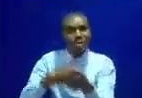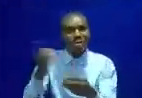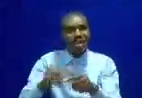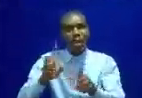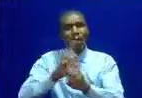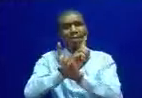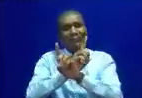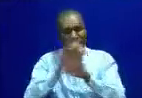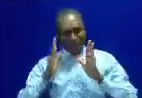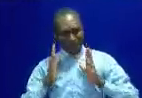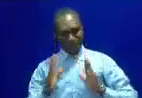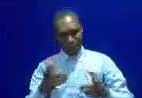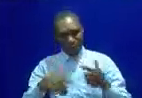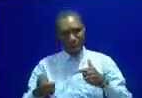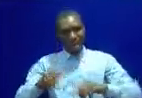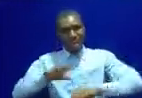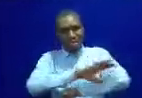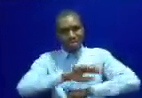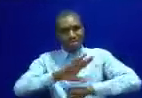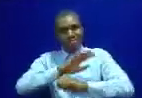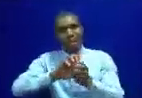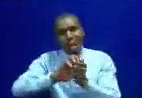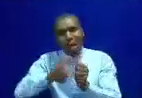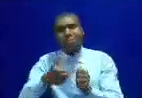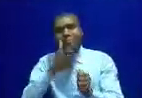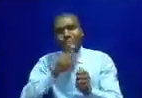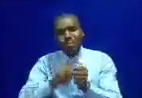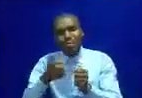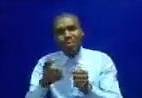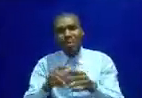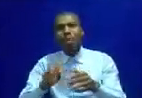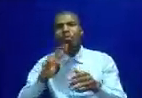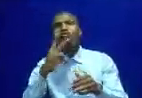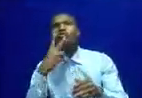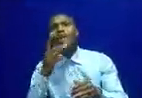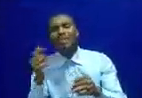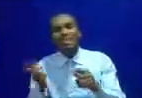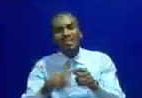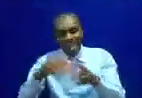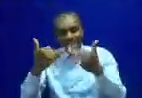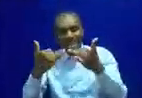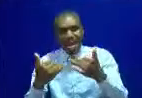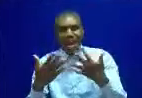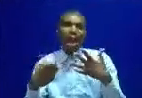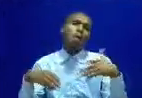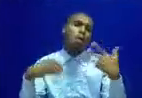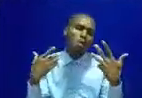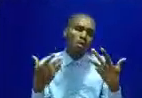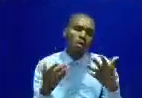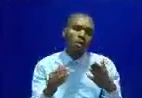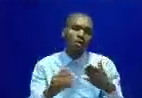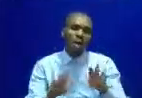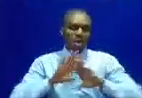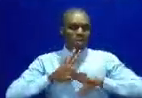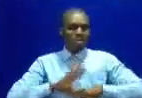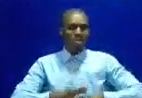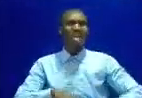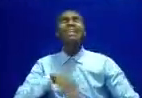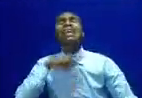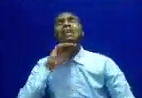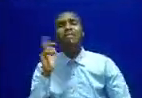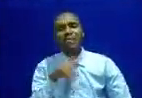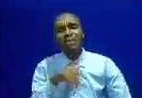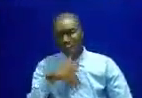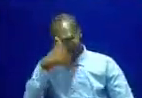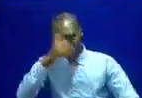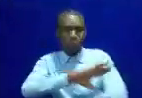bona umuntu okirimo ro cyo bandi bacyaga no mukorokoro neshiringi mibere onoro to munyene noyena ranga kyata iguo buruma abantu mwarari umuntu uyitirwe igoro